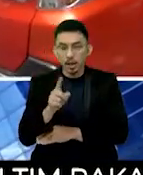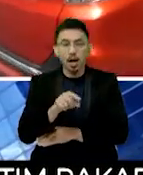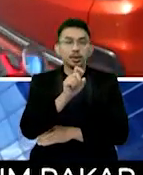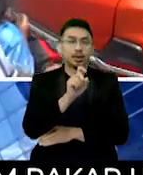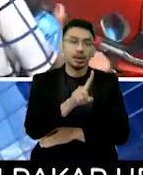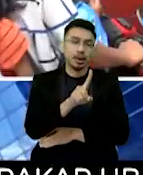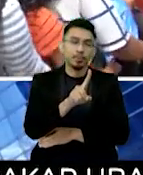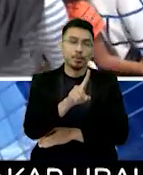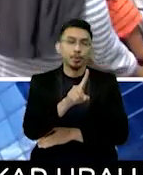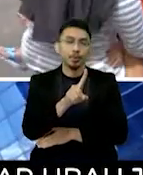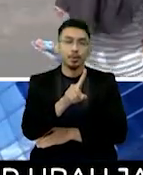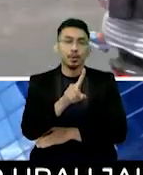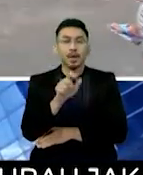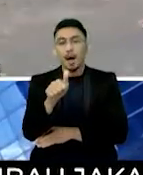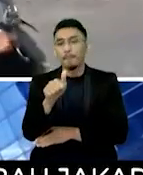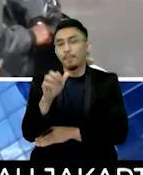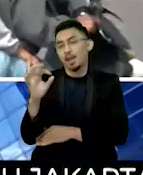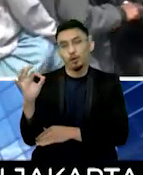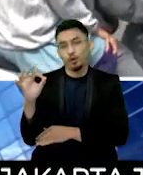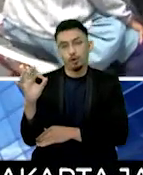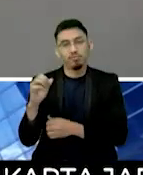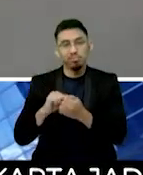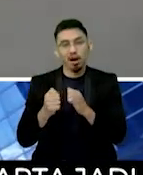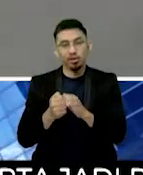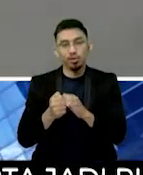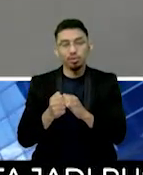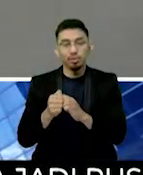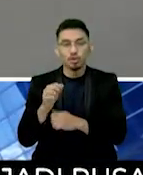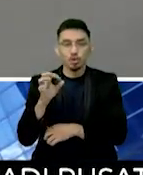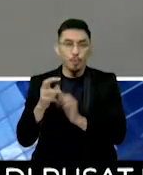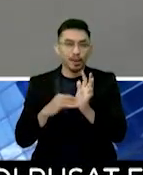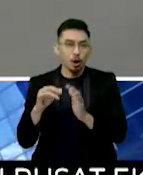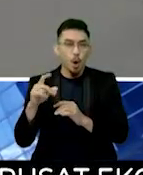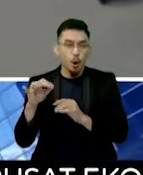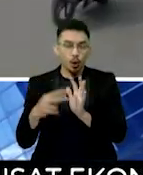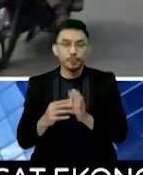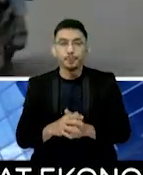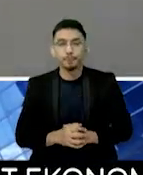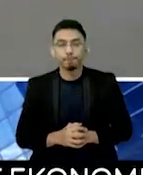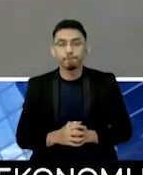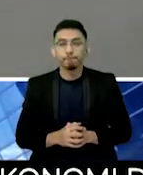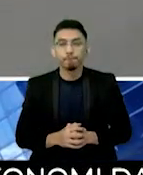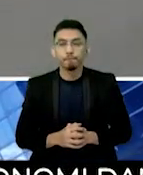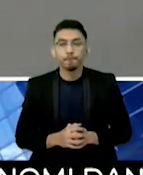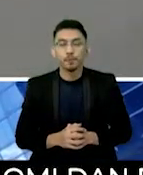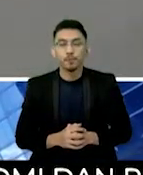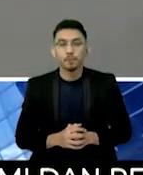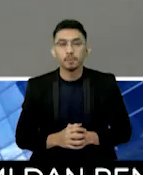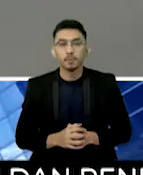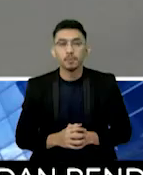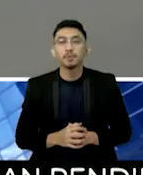1.161 kasus Omikron di Indonesia dan mayoritas sebanyak sekitar 840 merupakan mereka